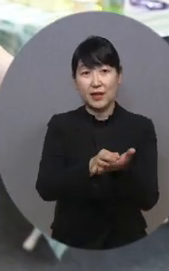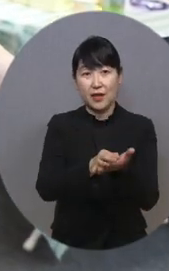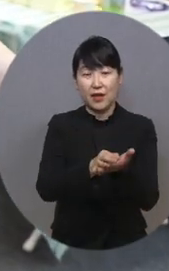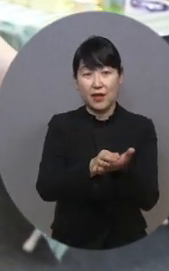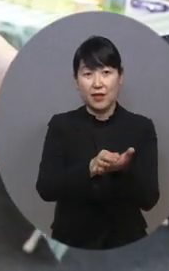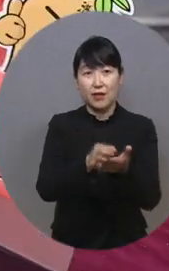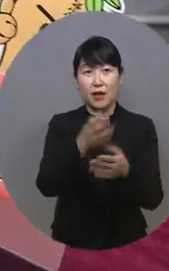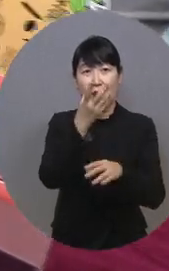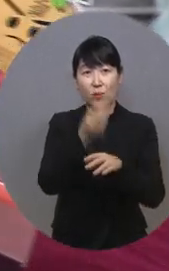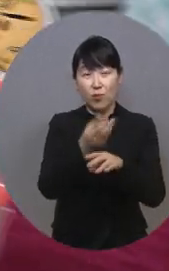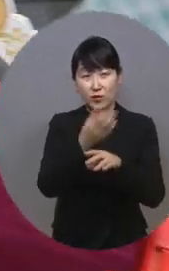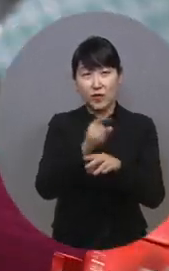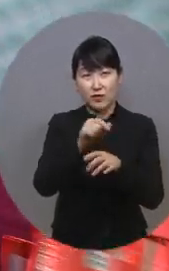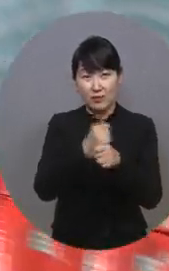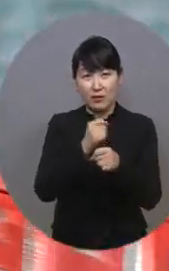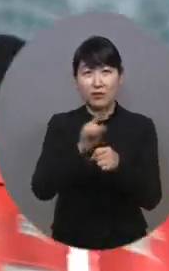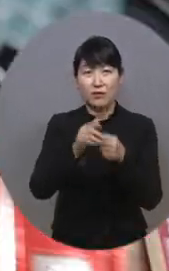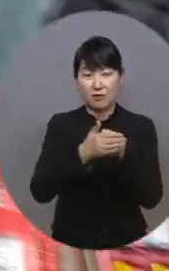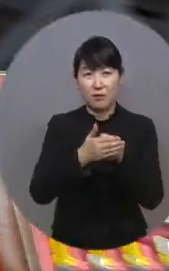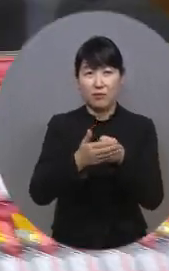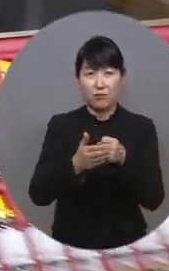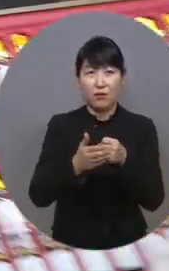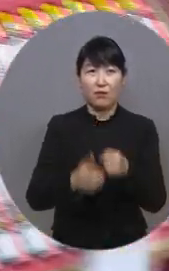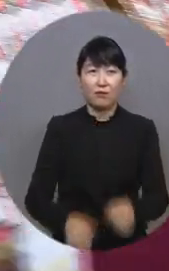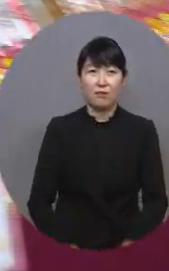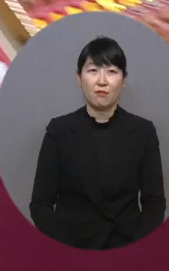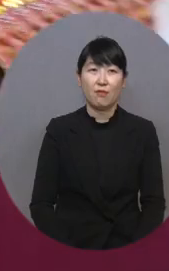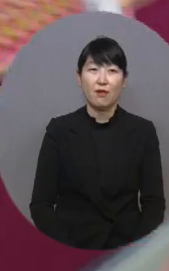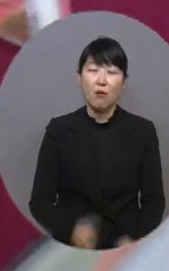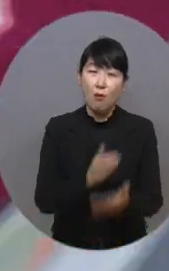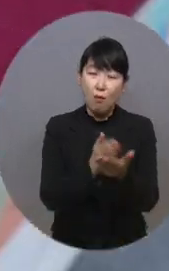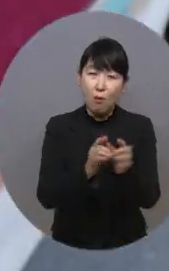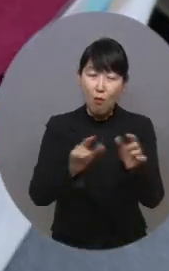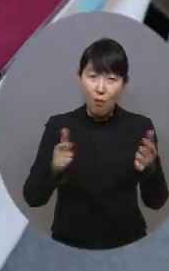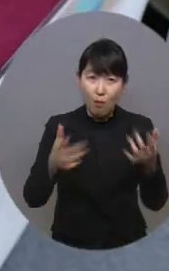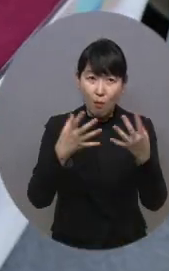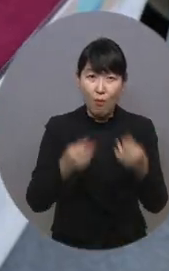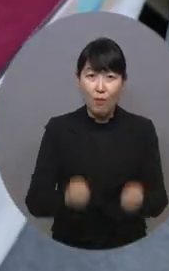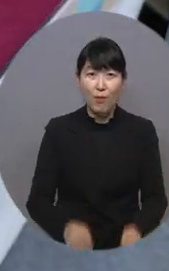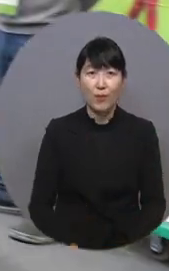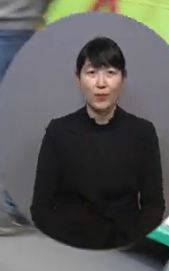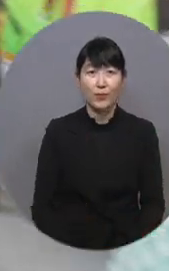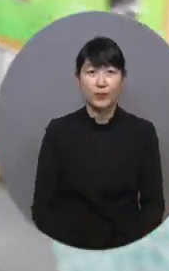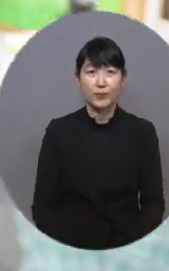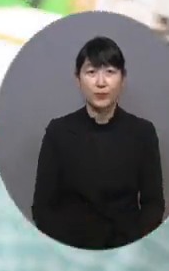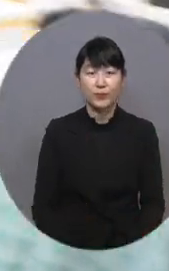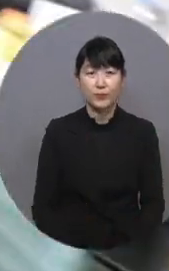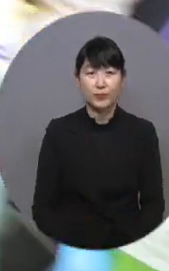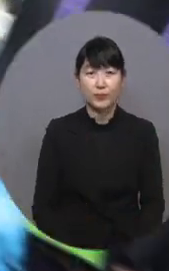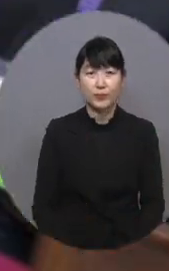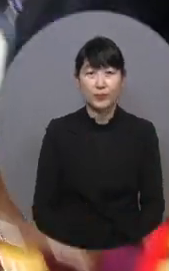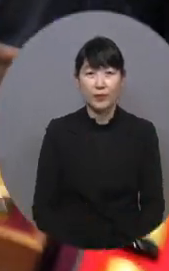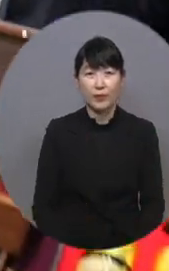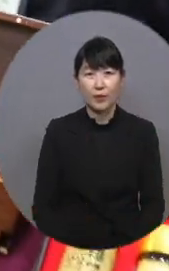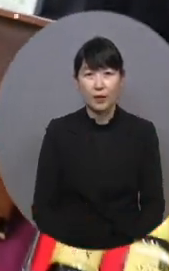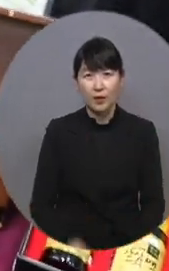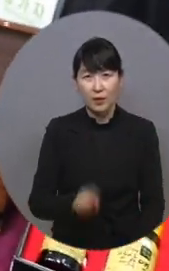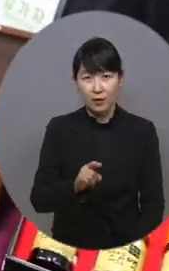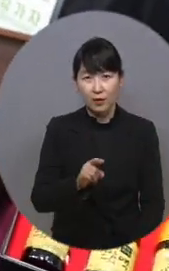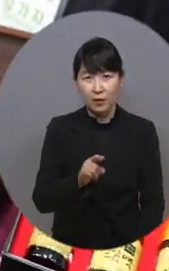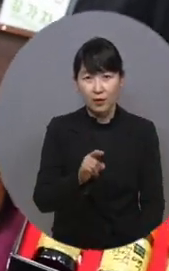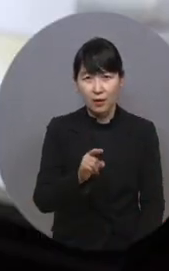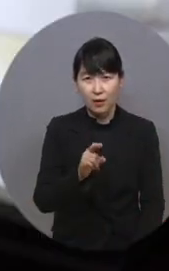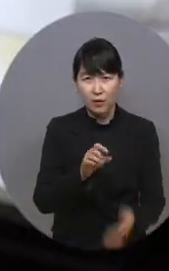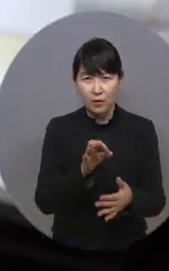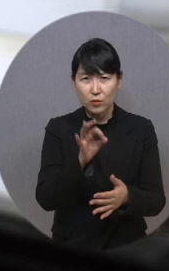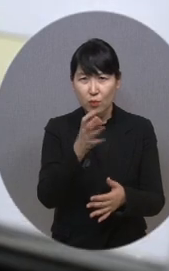드실 수 있게끔. 와, 이게 지금 종류가 그냥 여러 가지인데. 뭐야? 하나, 공이 몇 개야 이게? 하나,